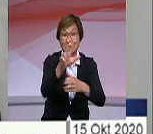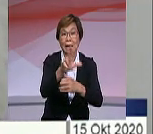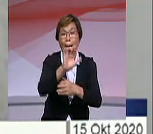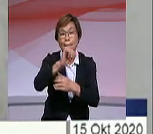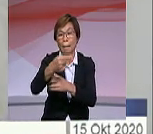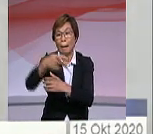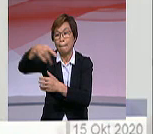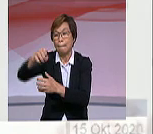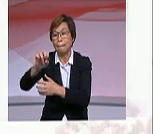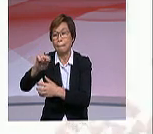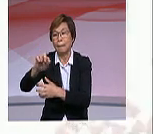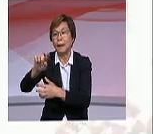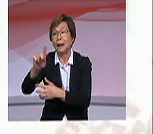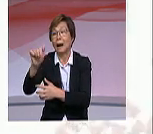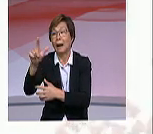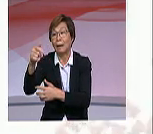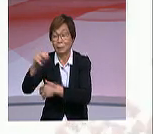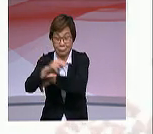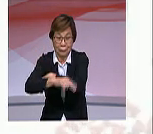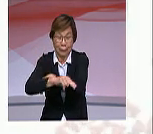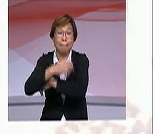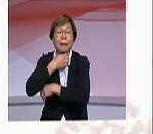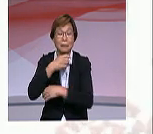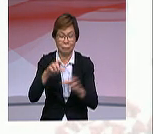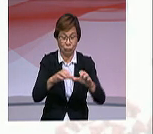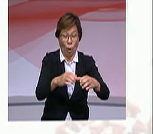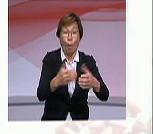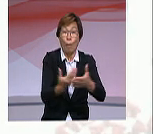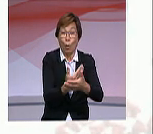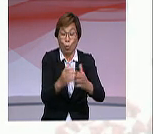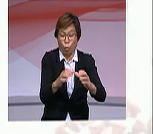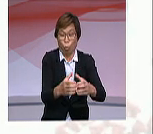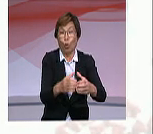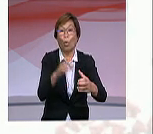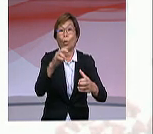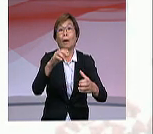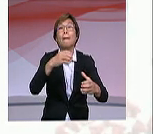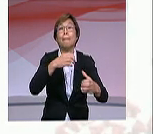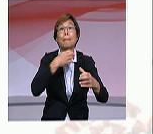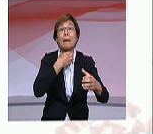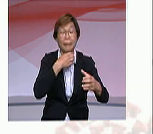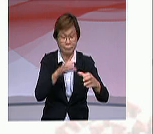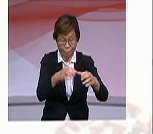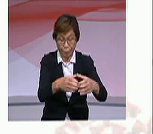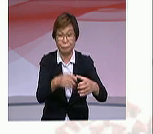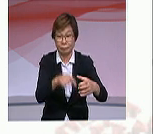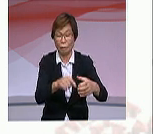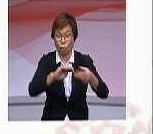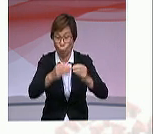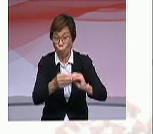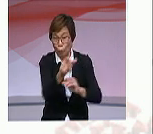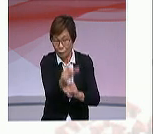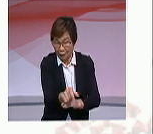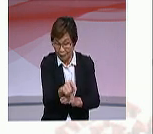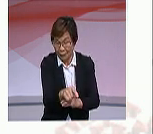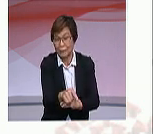Bah Pengkalan di Negeri Perak. Kluster baru ini melibatkan daerah Ulu Perak di Negeri Perak. Kes indeks bagi kluster